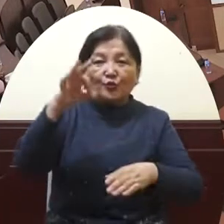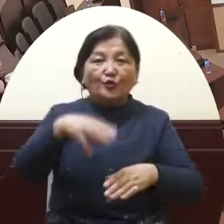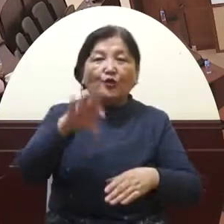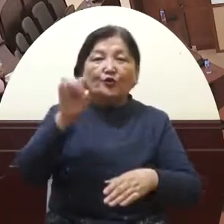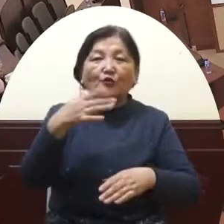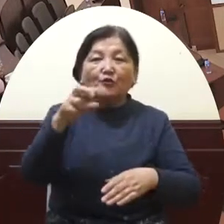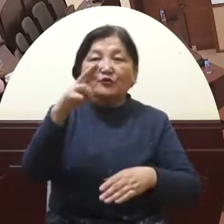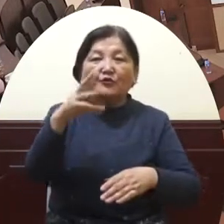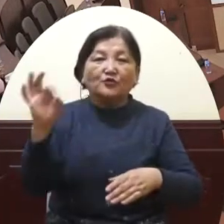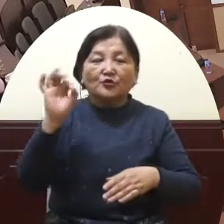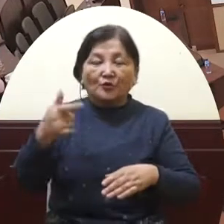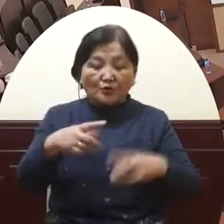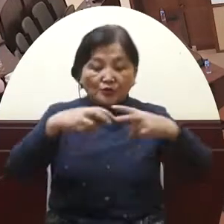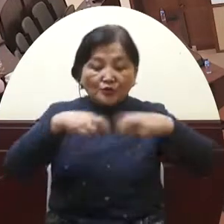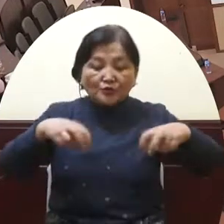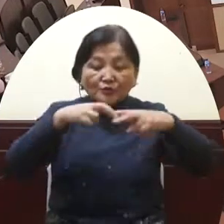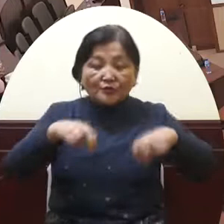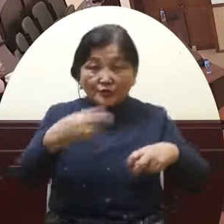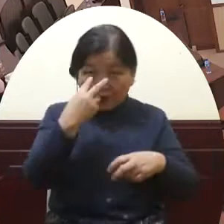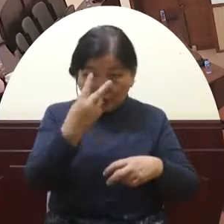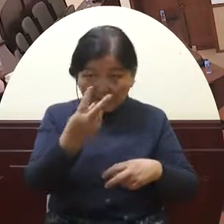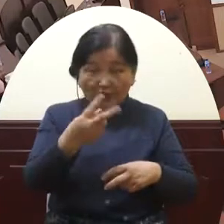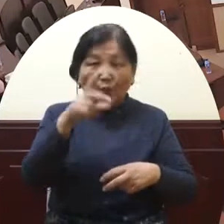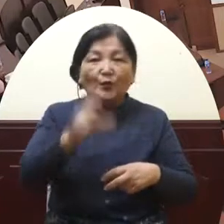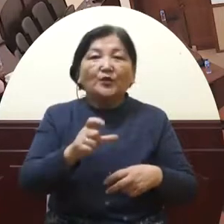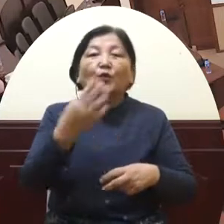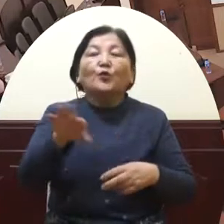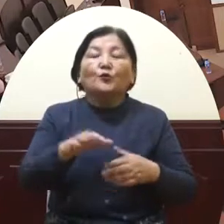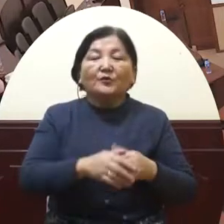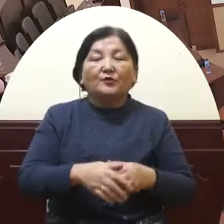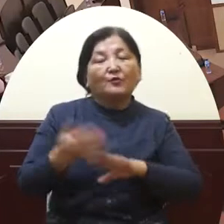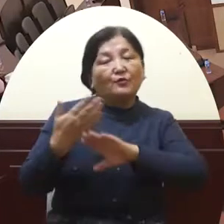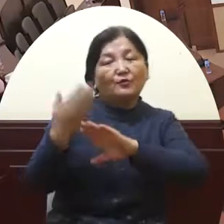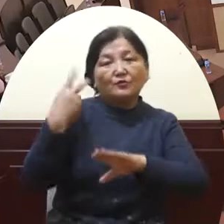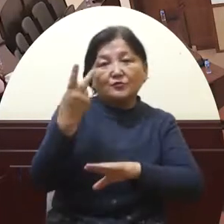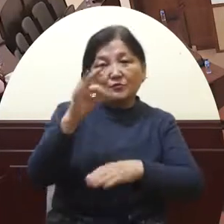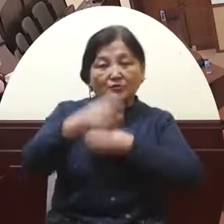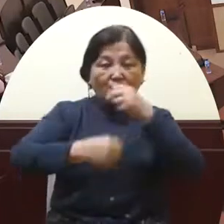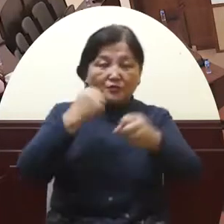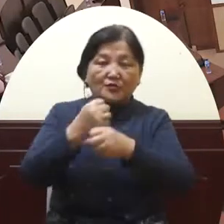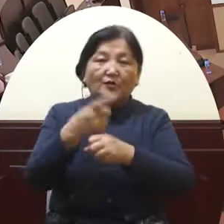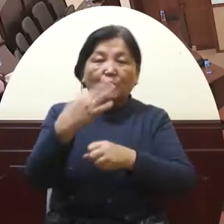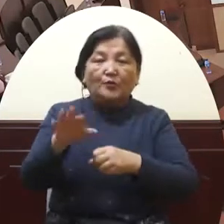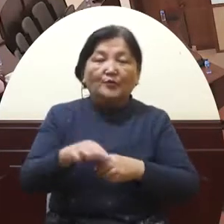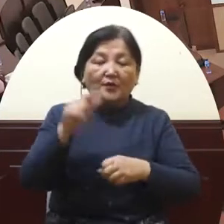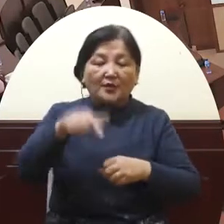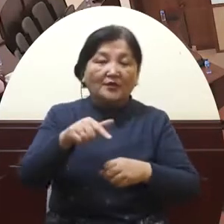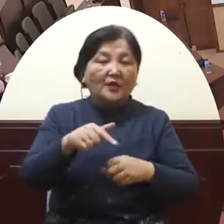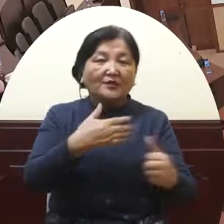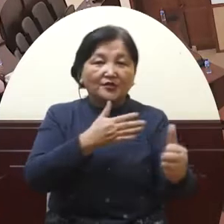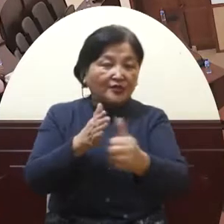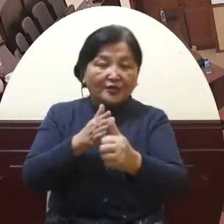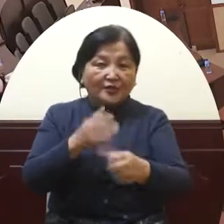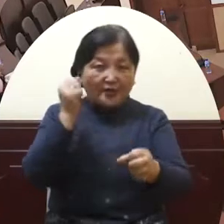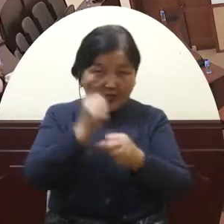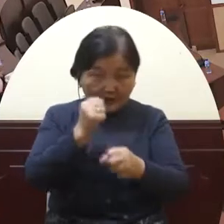талаар сонирхож судалдаг хүний хувьд бас өнгөрсөн 20 гаруй жилийн турш энэ чиглэлийн асуудлыг бас сонирхож